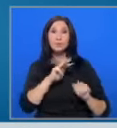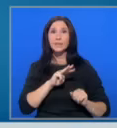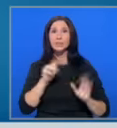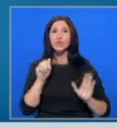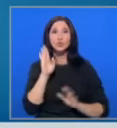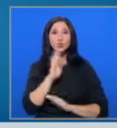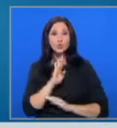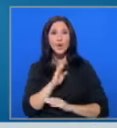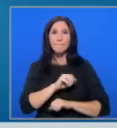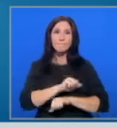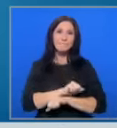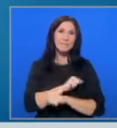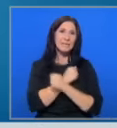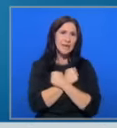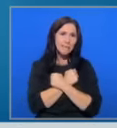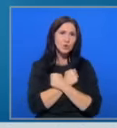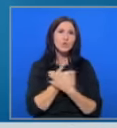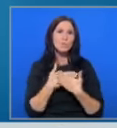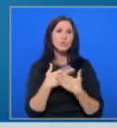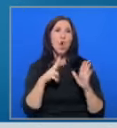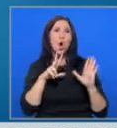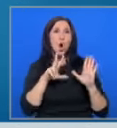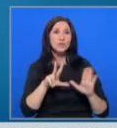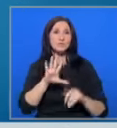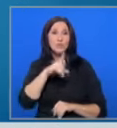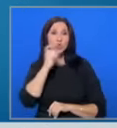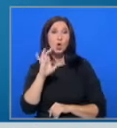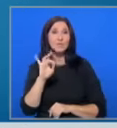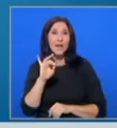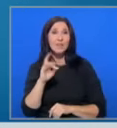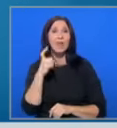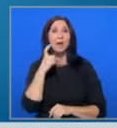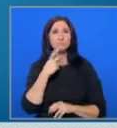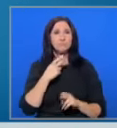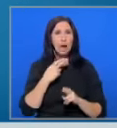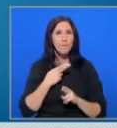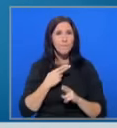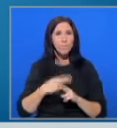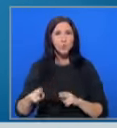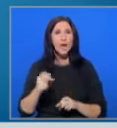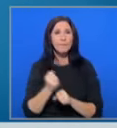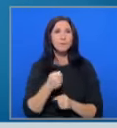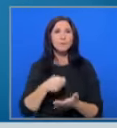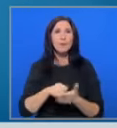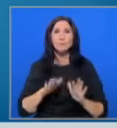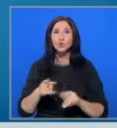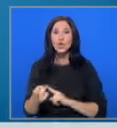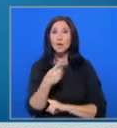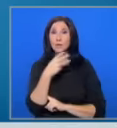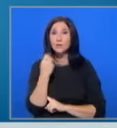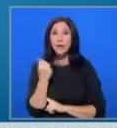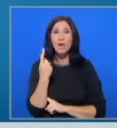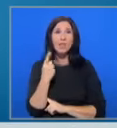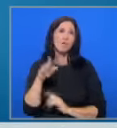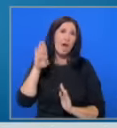души. Безработицата там е близо 8 на 100, а средната брутна работна заплата е почти 1300 лева, една